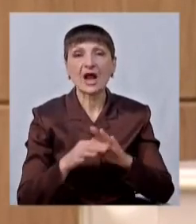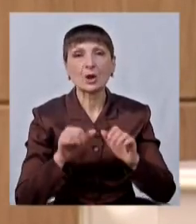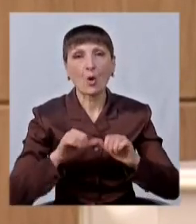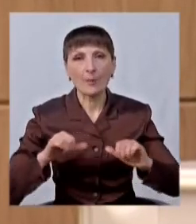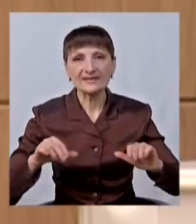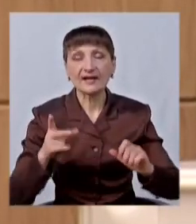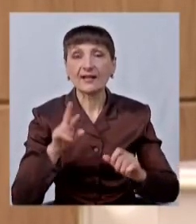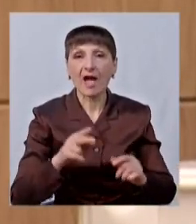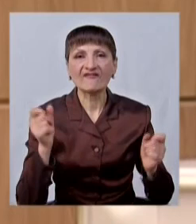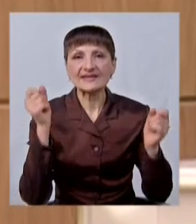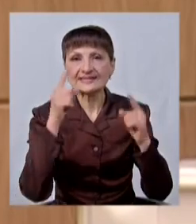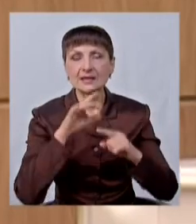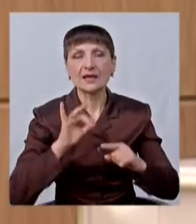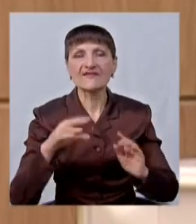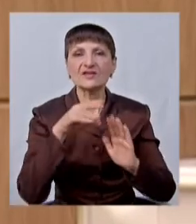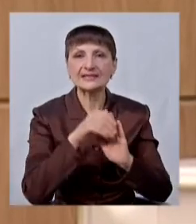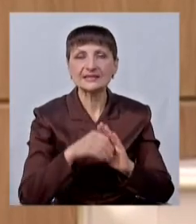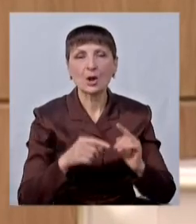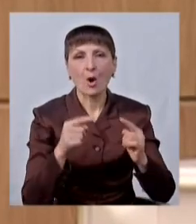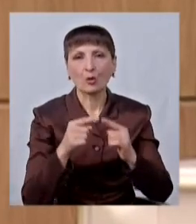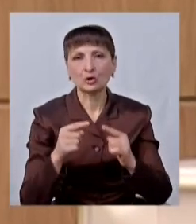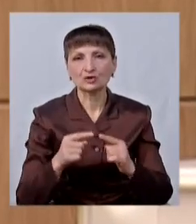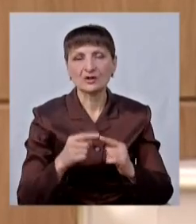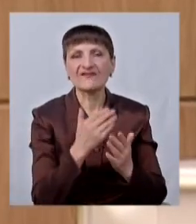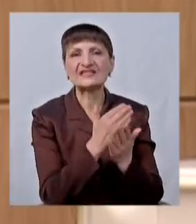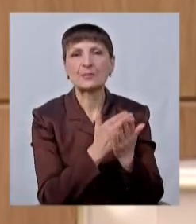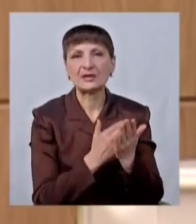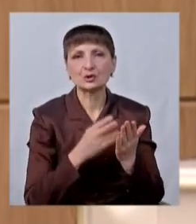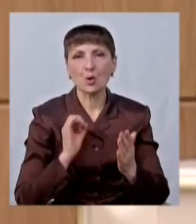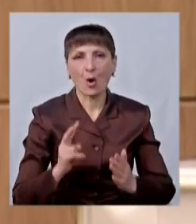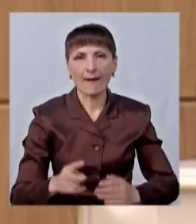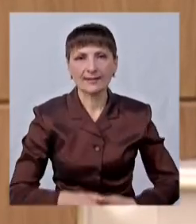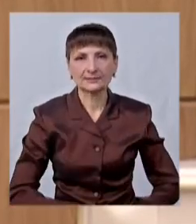комиссии для выяснения и внесения уточнения в списки избирателей.